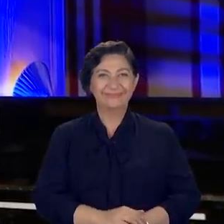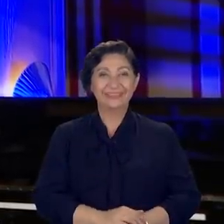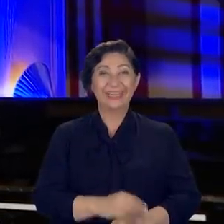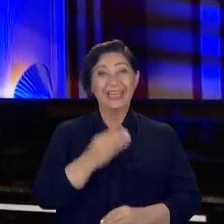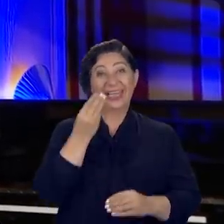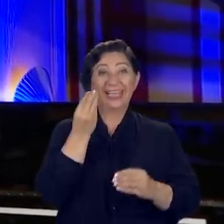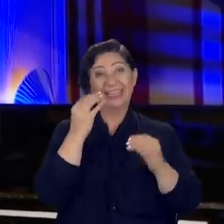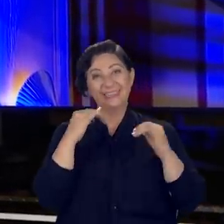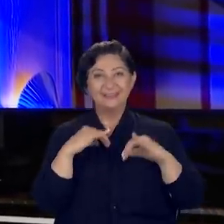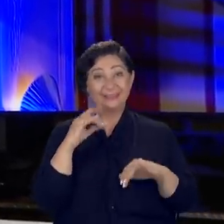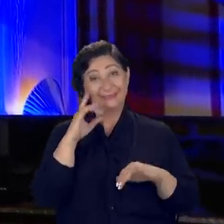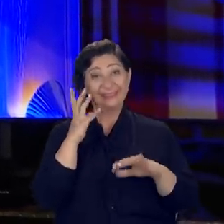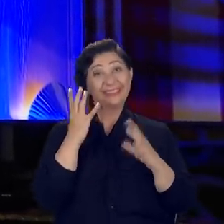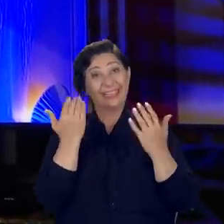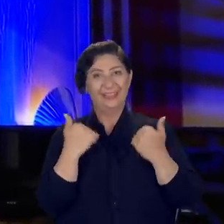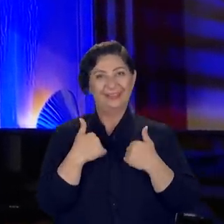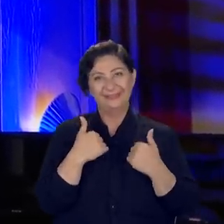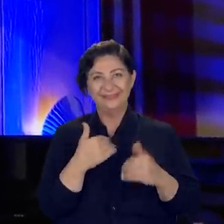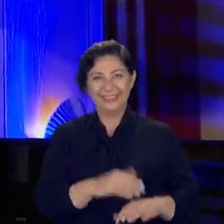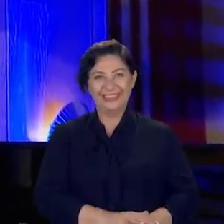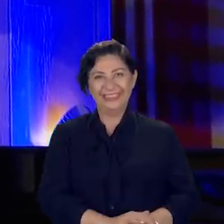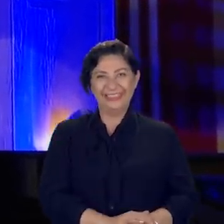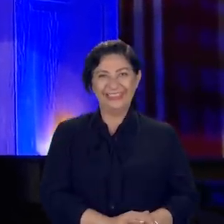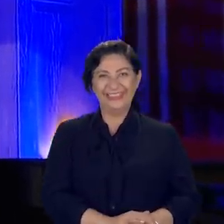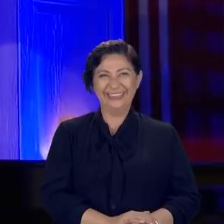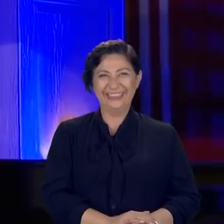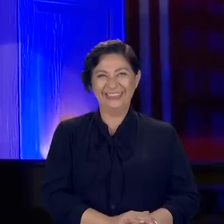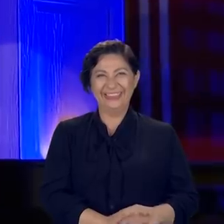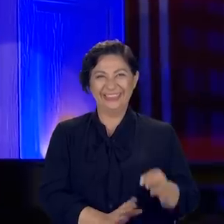İyi saatte olsunlar geldi.